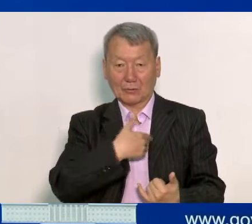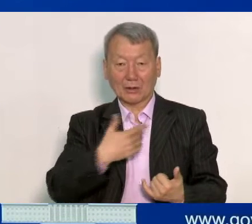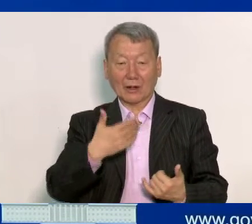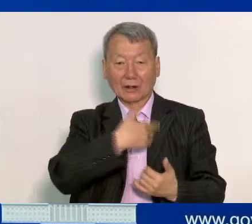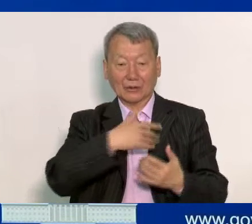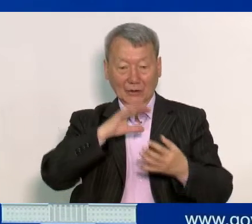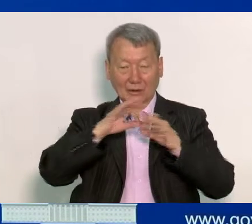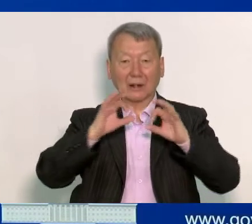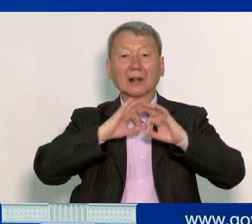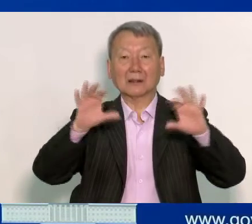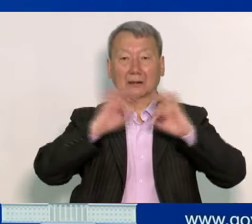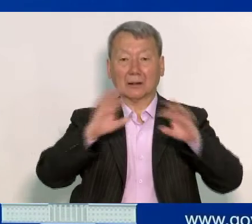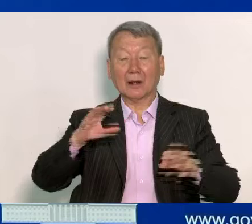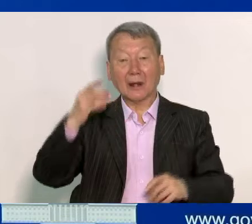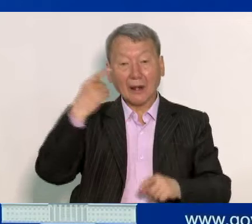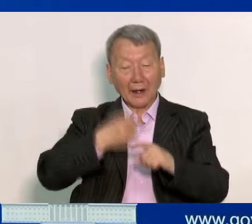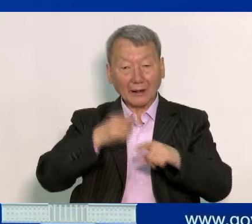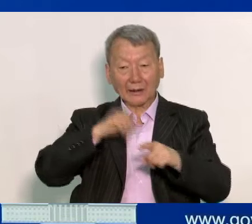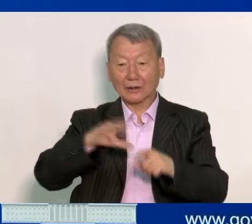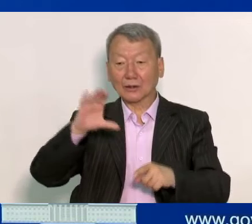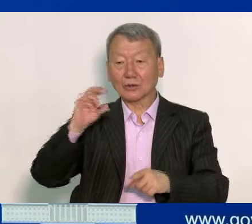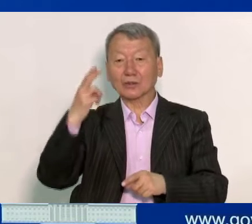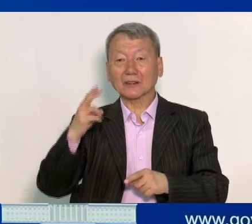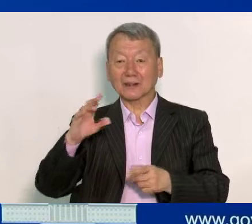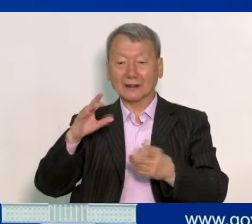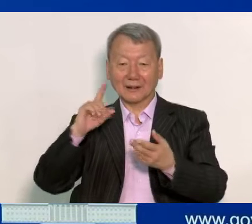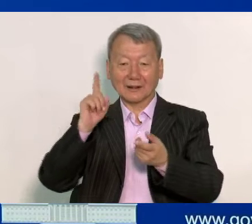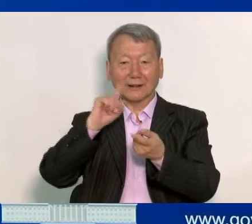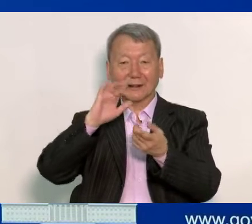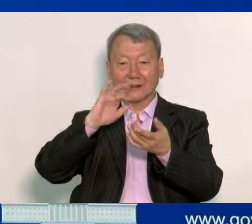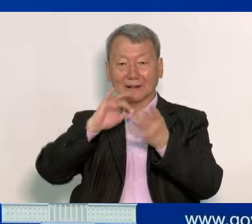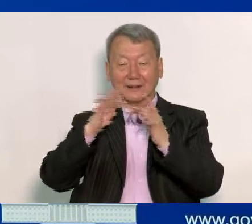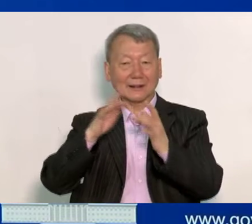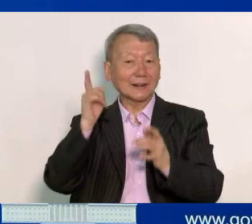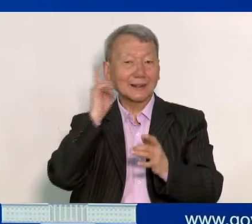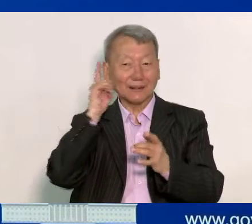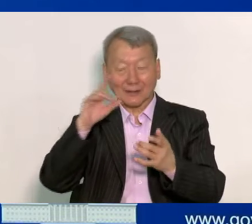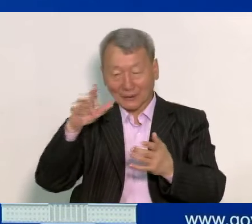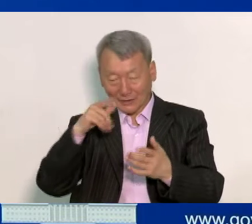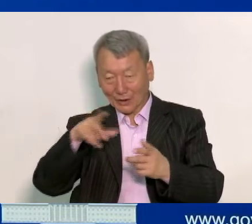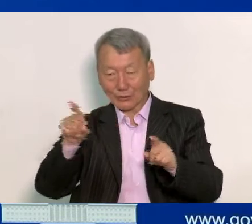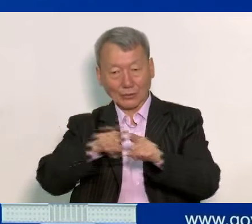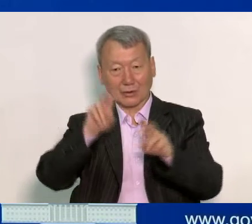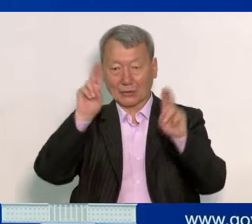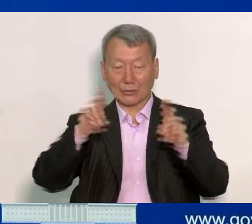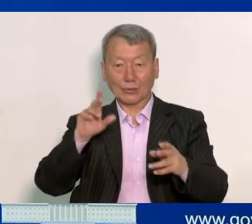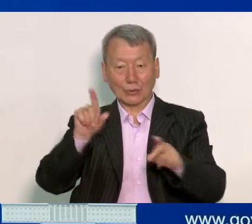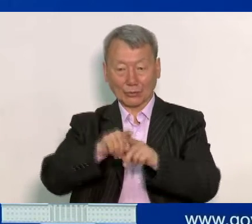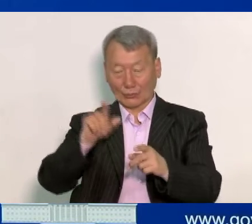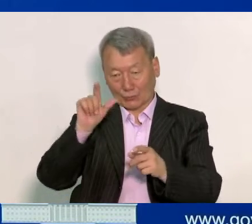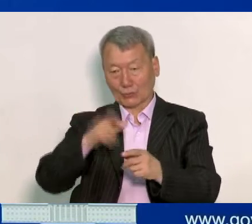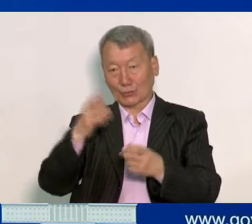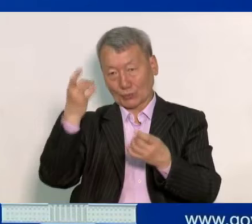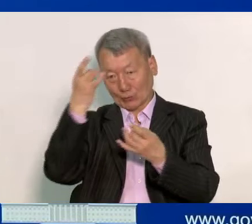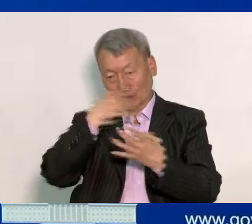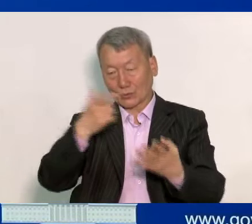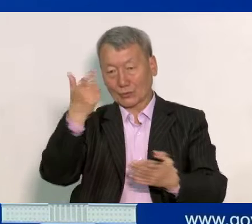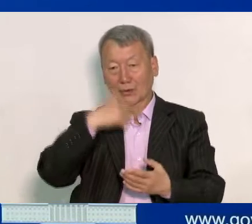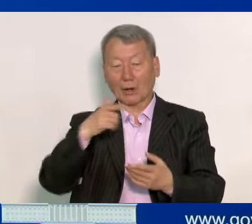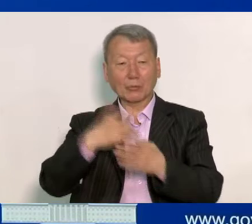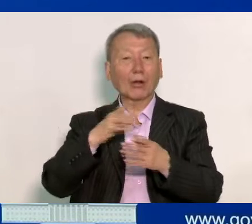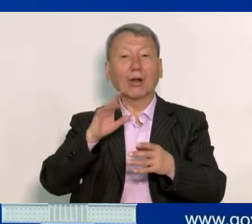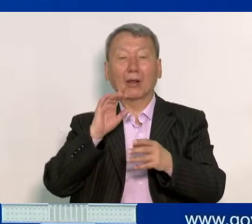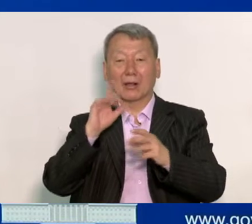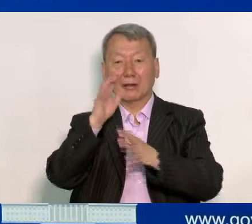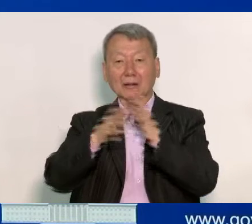пайдаланып айта кетишим керек. Бул эми социалдык тармакты пайдалангандын дагы өзүнүн тартиби болуш керек, өзүнүн маданияты болуш керек. Анан элди